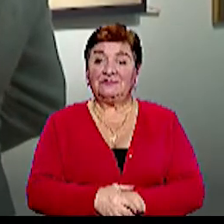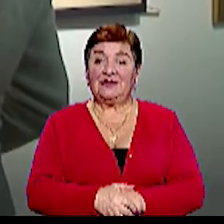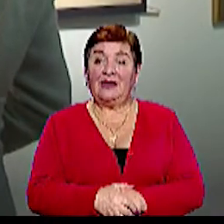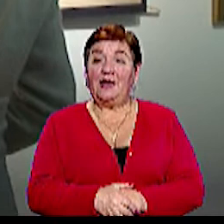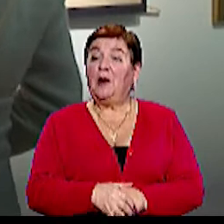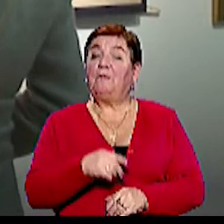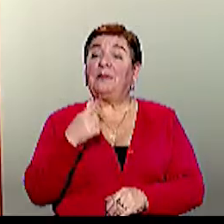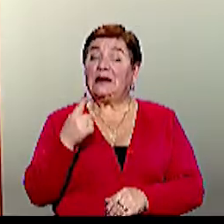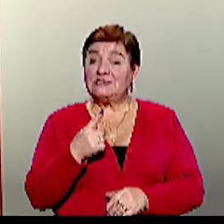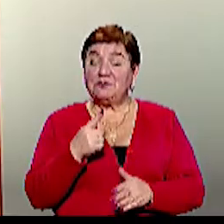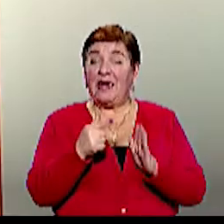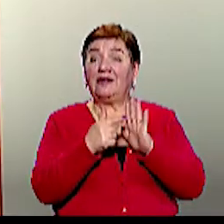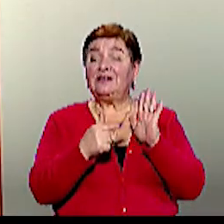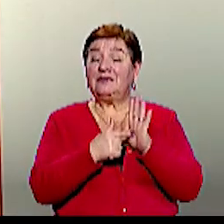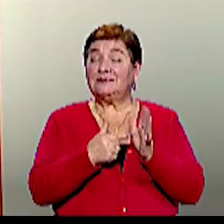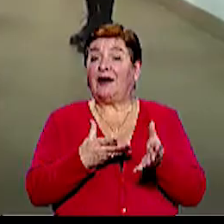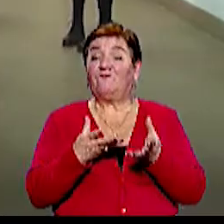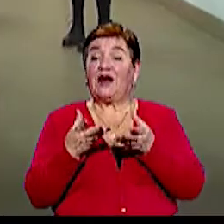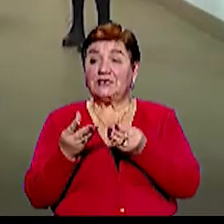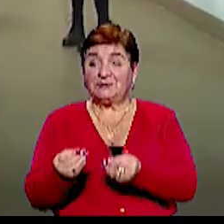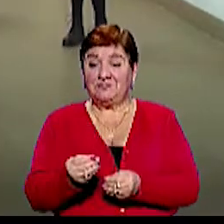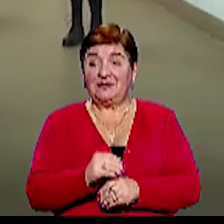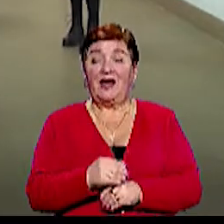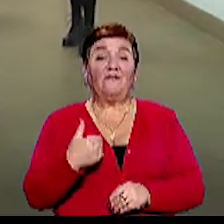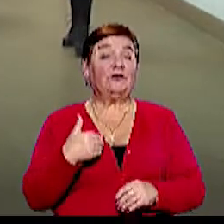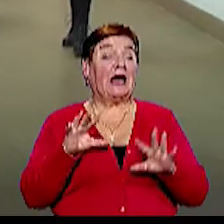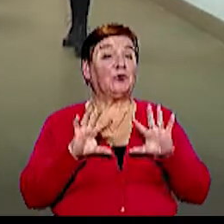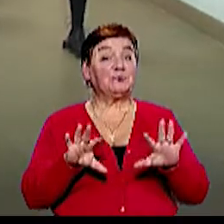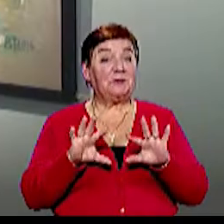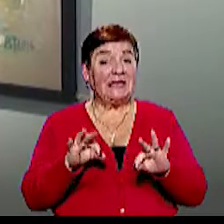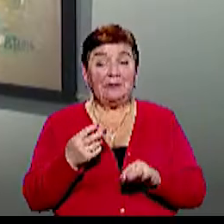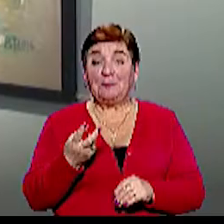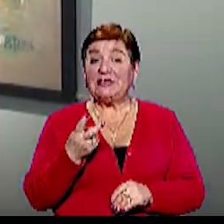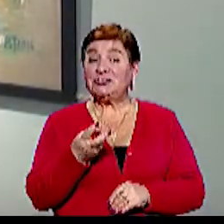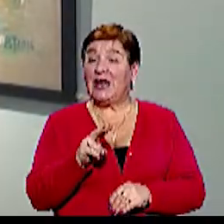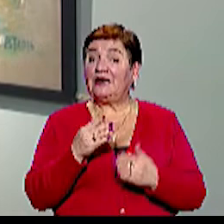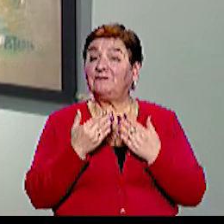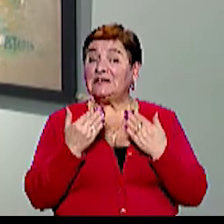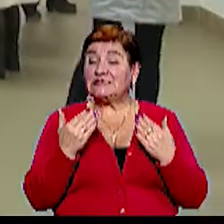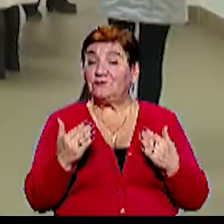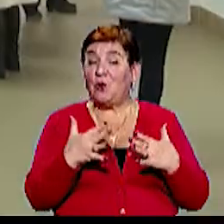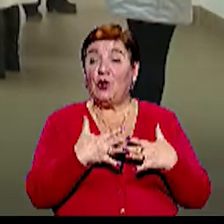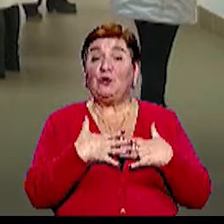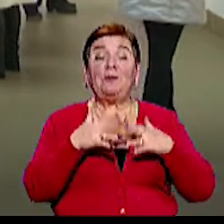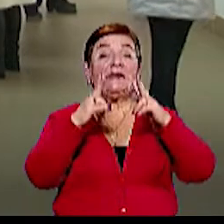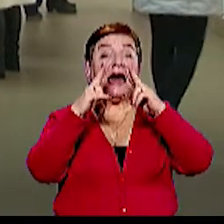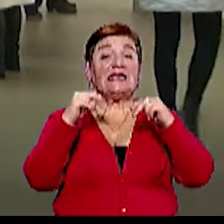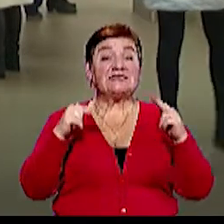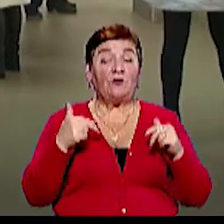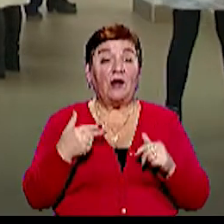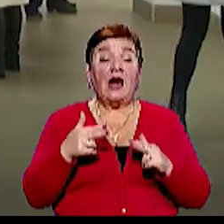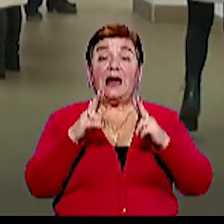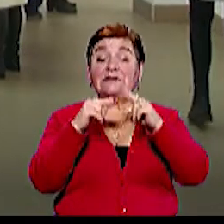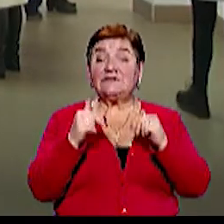Ділиться першими враженнями від виставки Бригітта Гавацько. Розповідає, прийшла на виставку, бо любить Різдво. Різдво для мене,